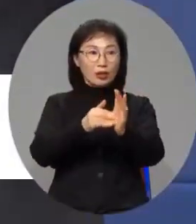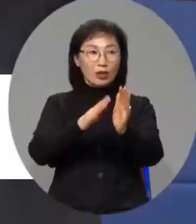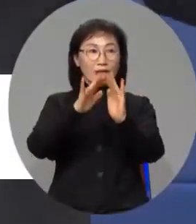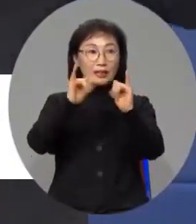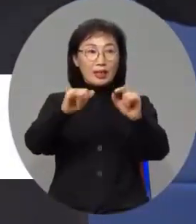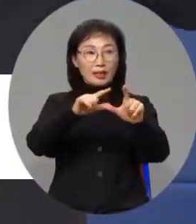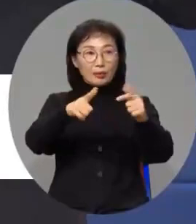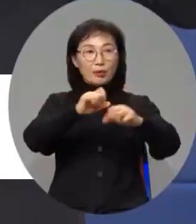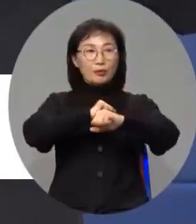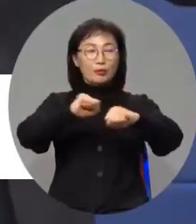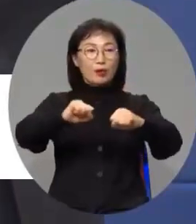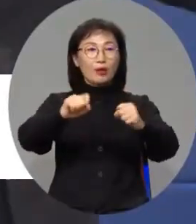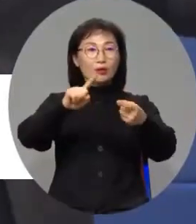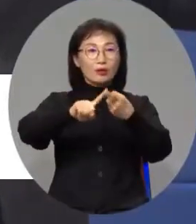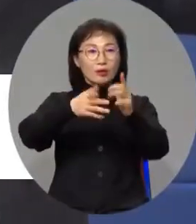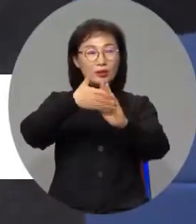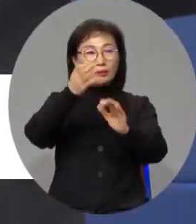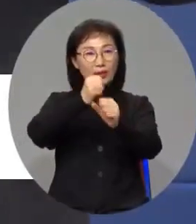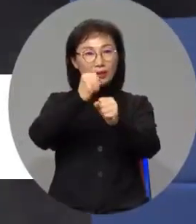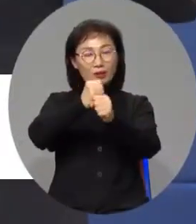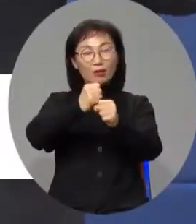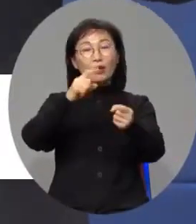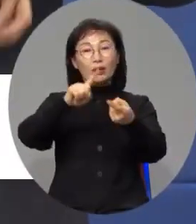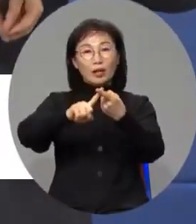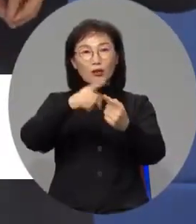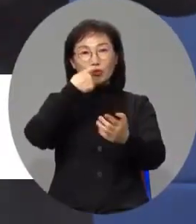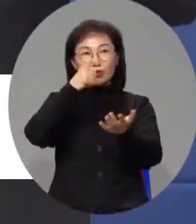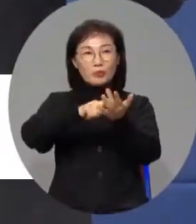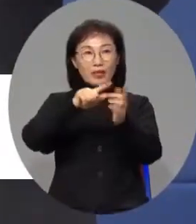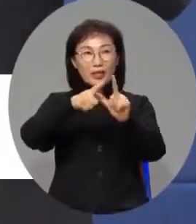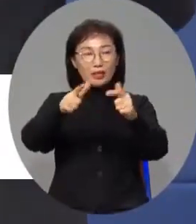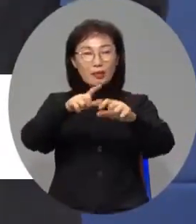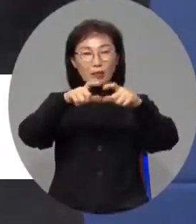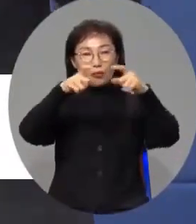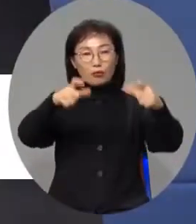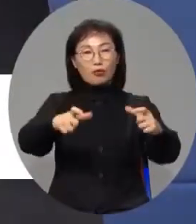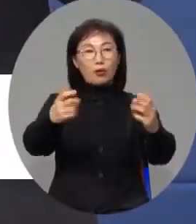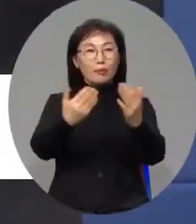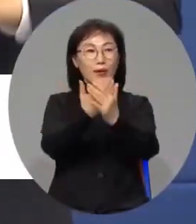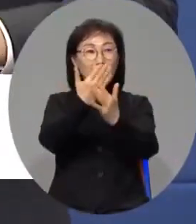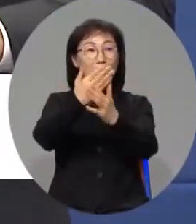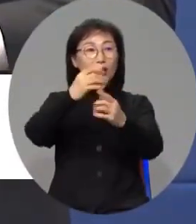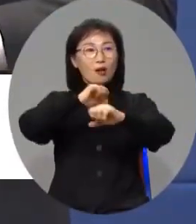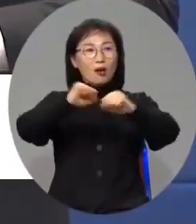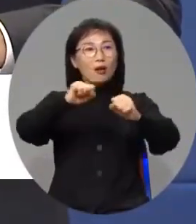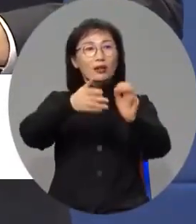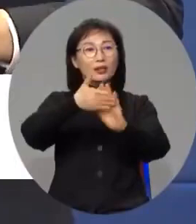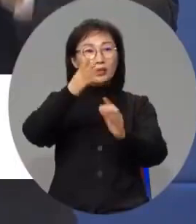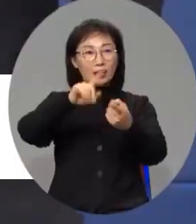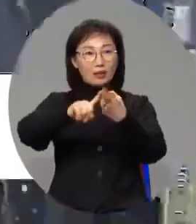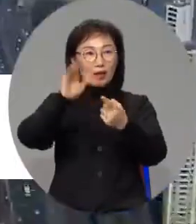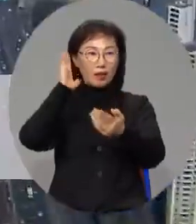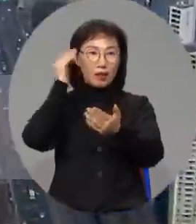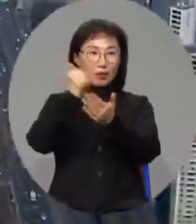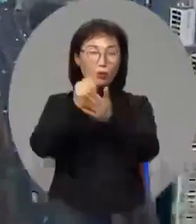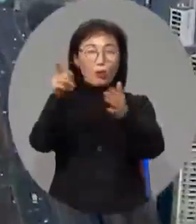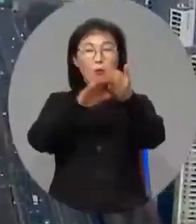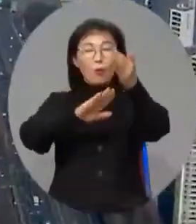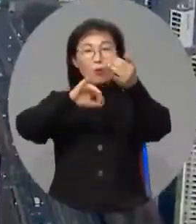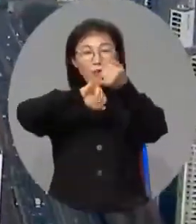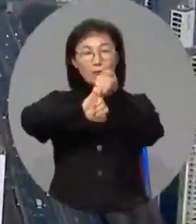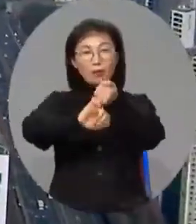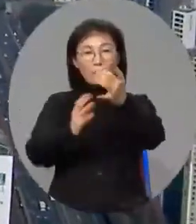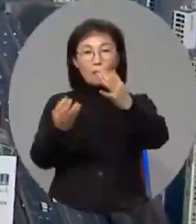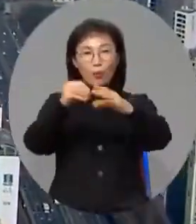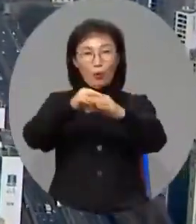되는 것은 지금 쉽지 않기 때문에 균형발전 광역시를 반드시 대통령 공약에 넣어달라 이 요청을 저희가 한 상황입니다.